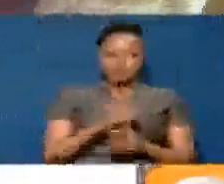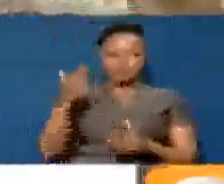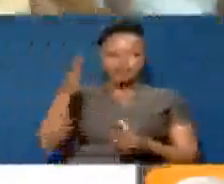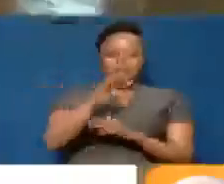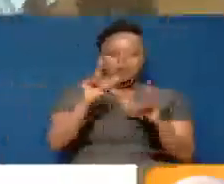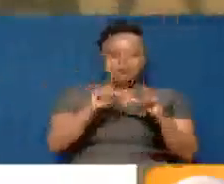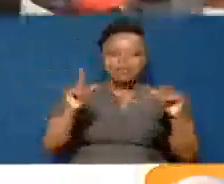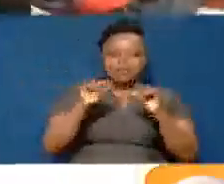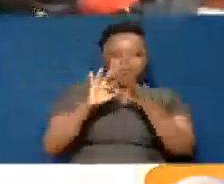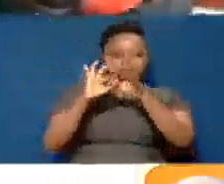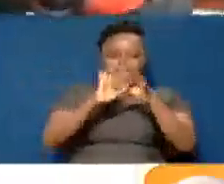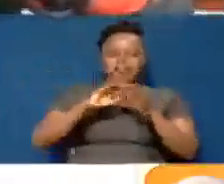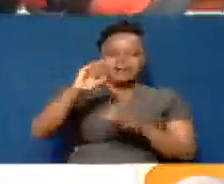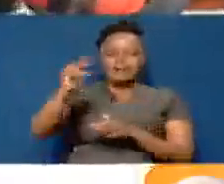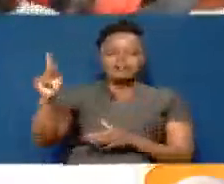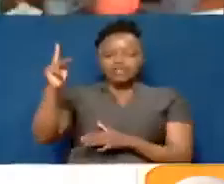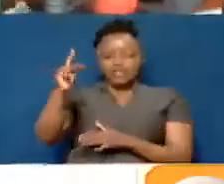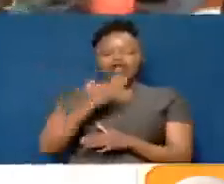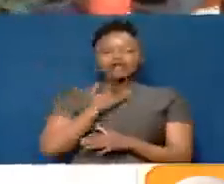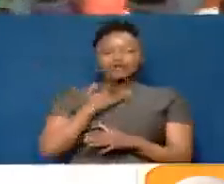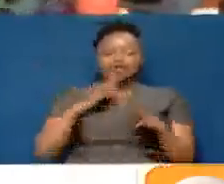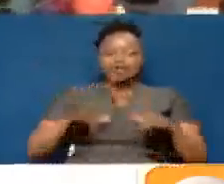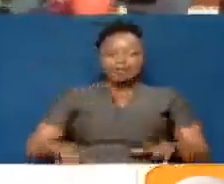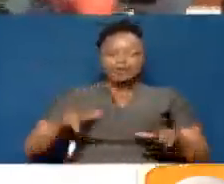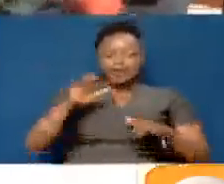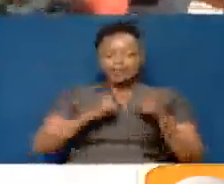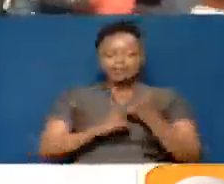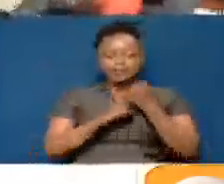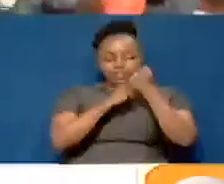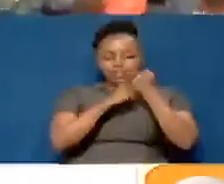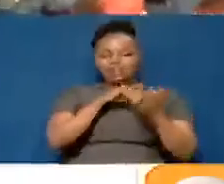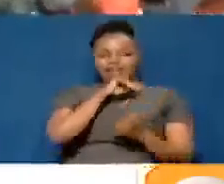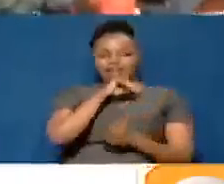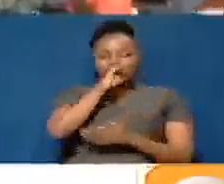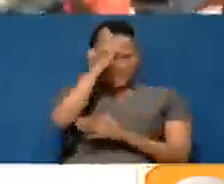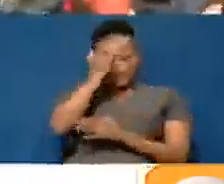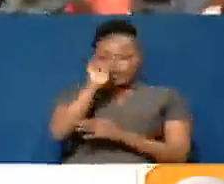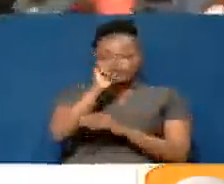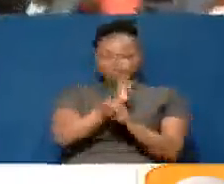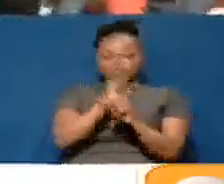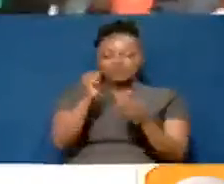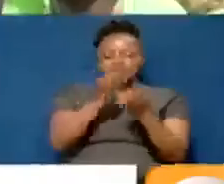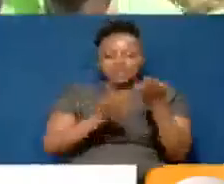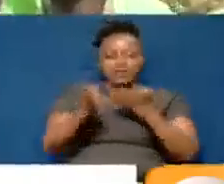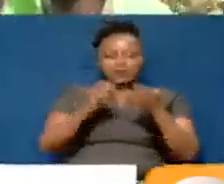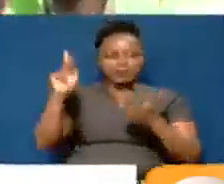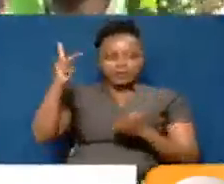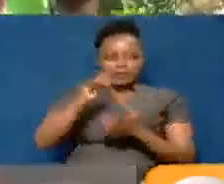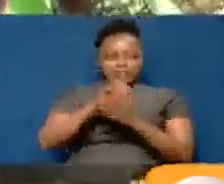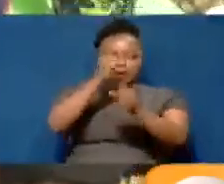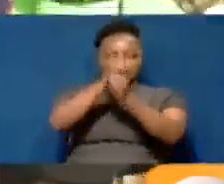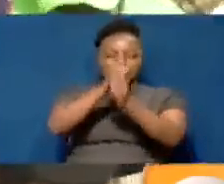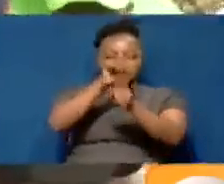Amerejea na ujumbe wa Azimio Mlimani Kenya, akiwataka wakaazi kumuunga mkono Raila Odinga ili kukomboa uchumi wa taifa. Kazi